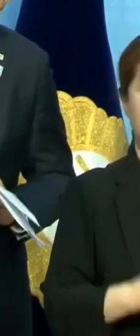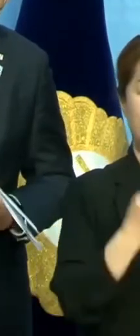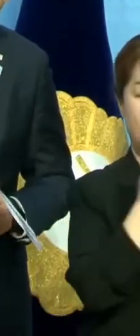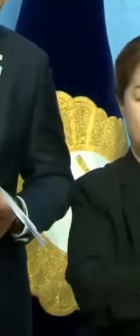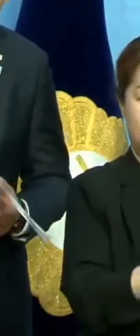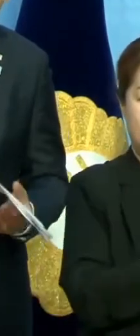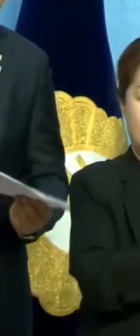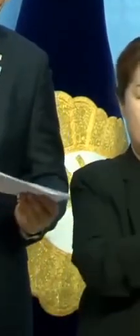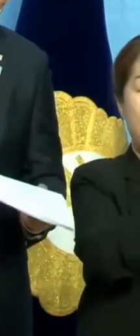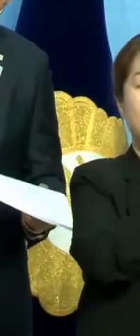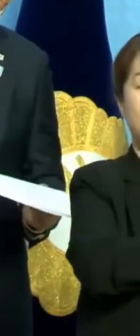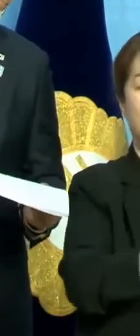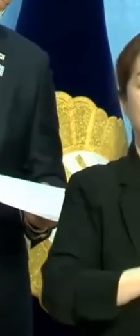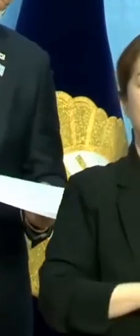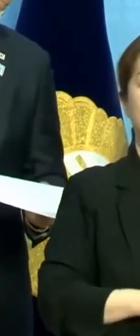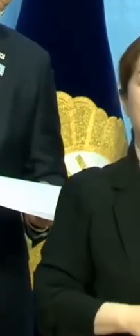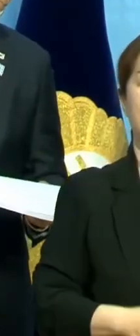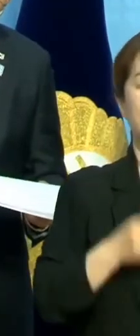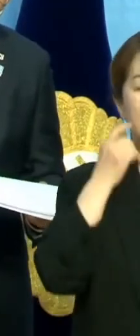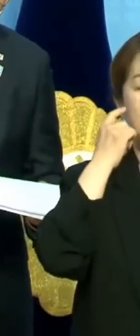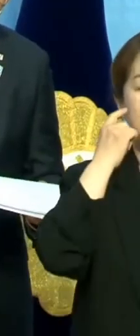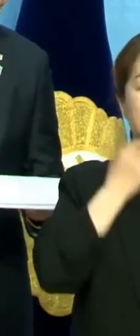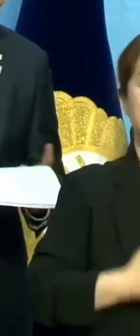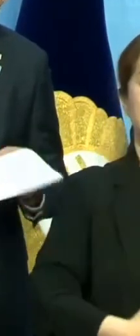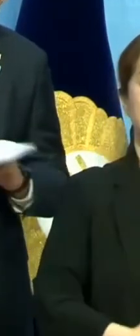선수들 양성이 문제가 아니라고 생각합니다.